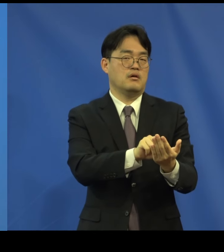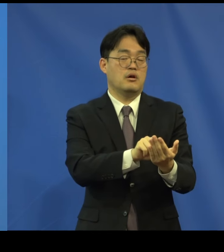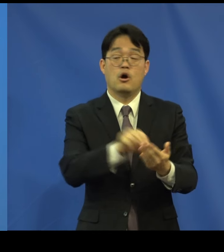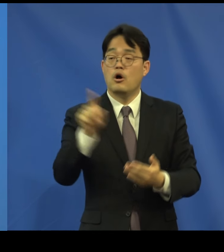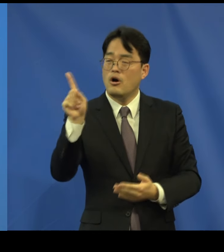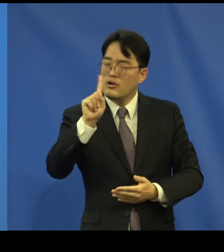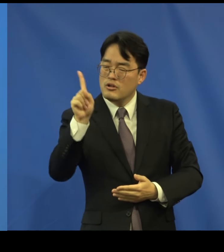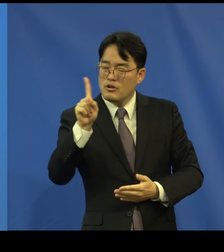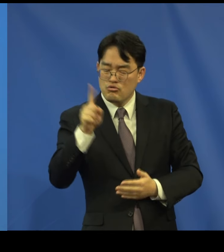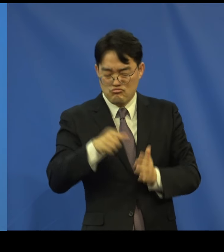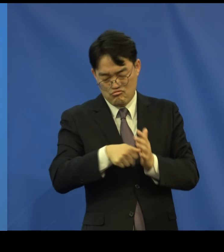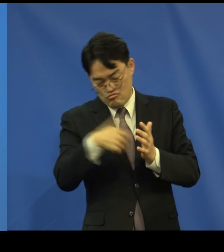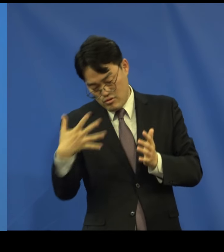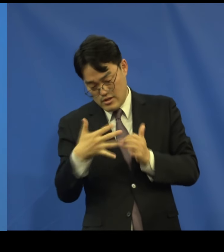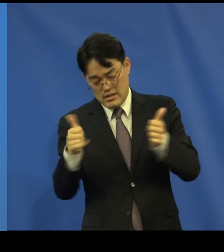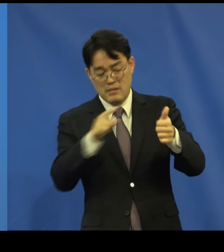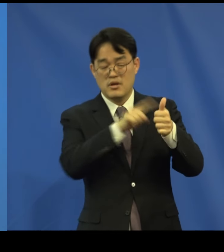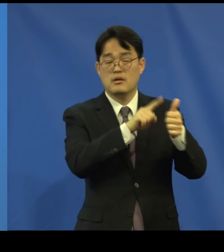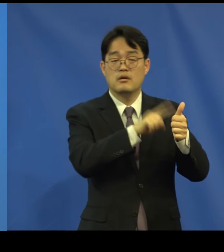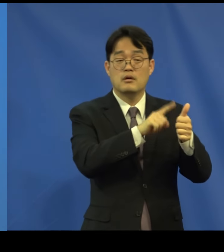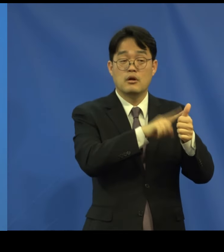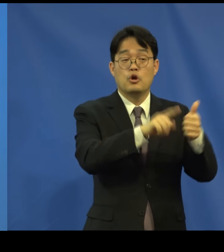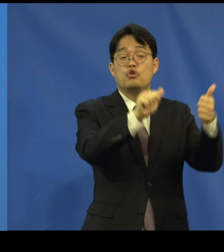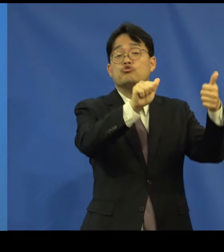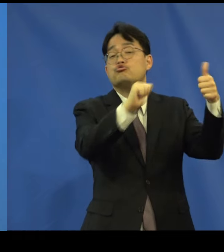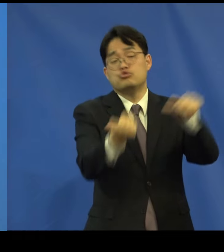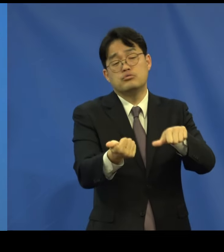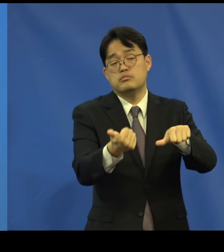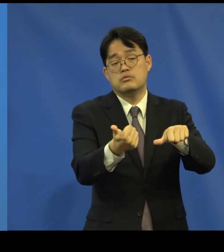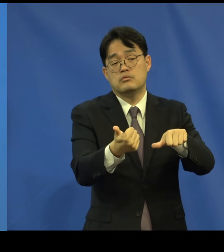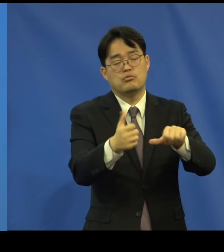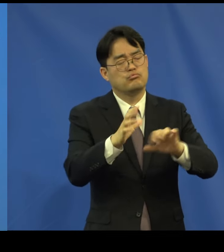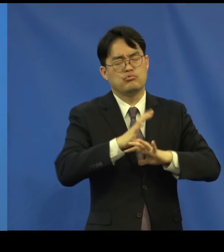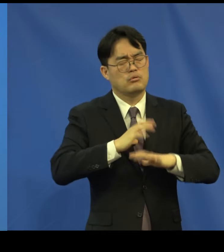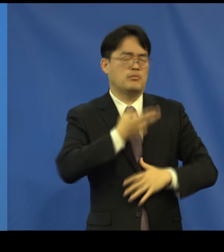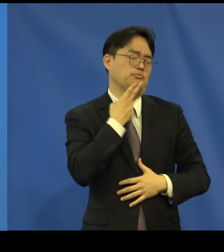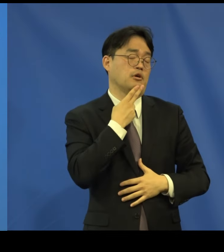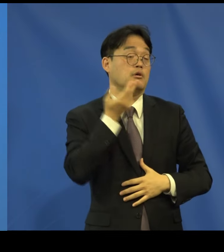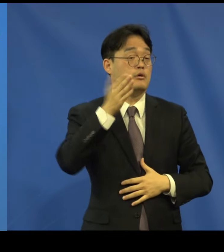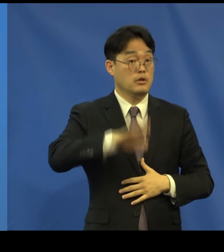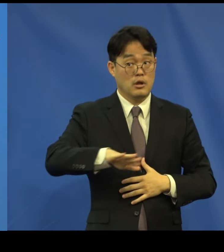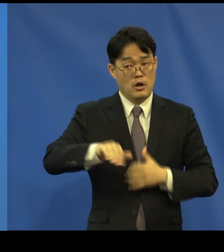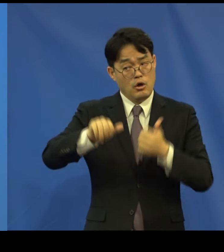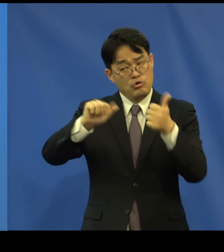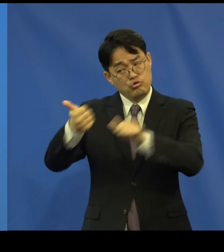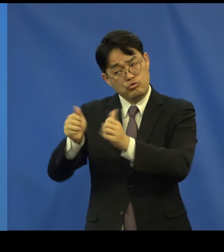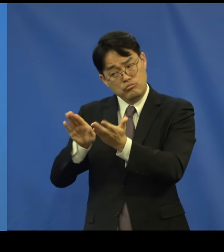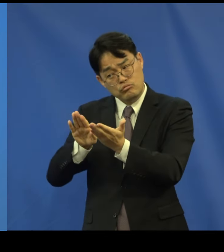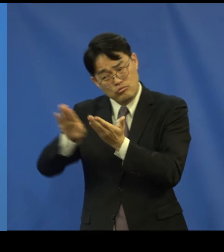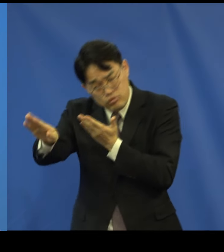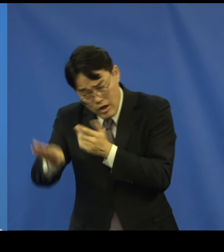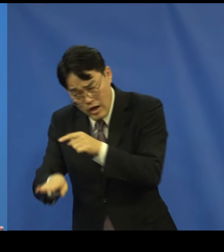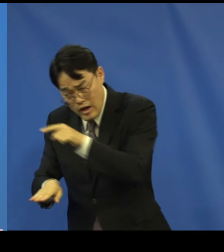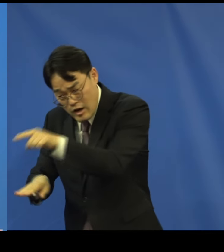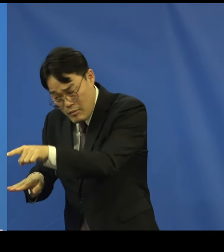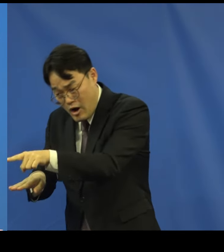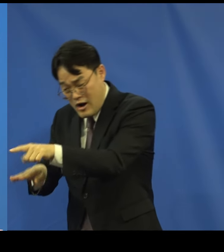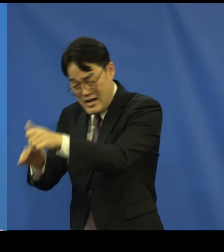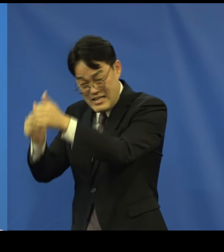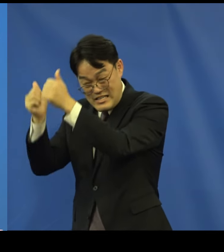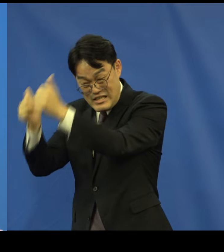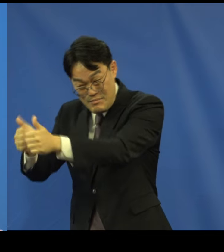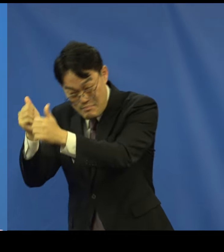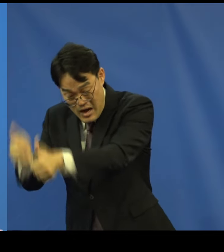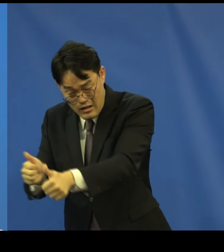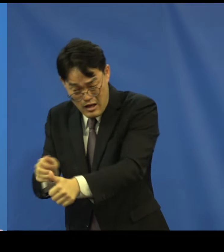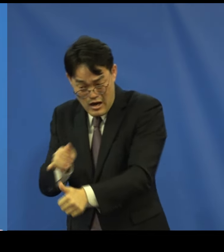해요. 죽음 자체가 두려운 것이 아니라 죽음이 곧 끝이 아닐까 봐 그게 우리는 두려운